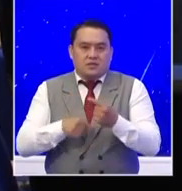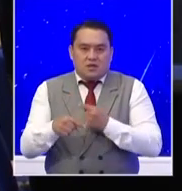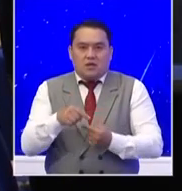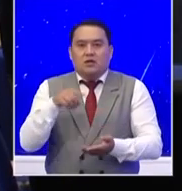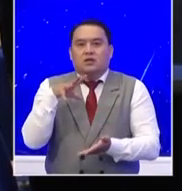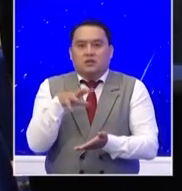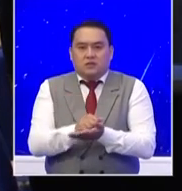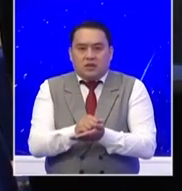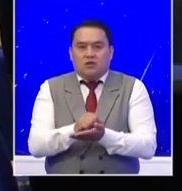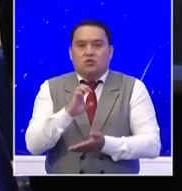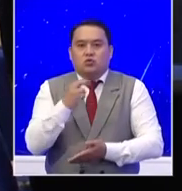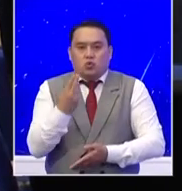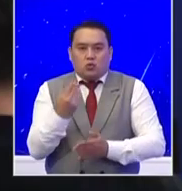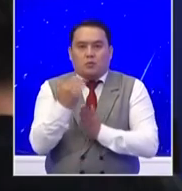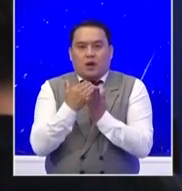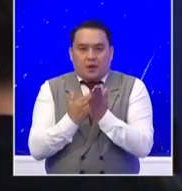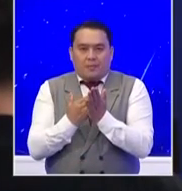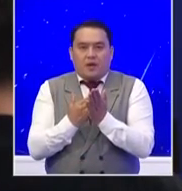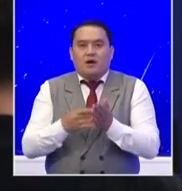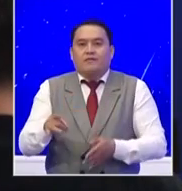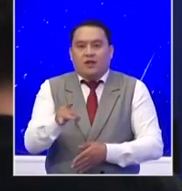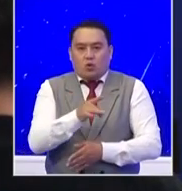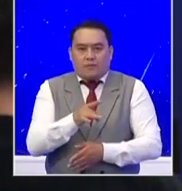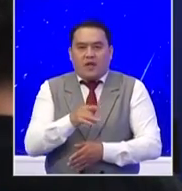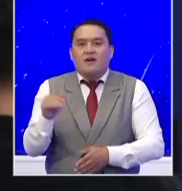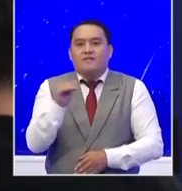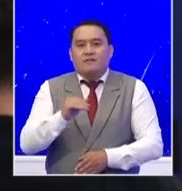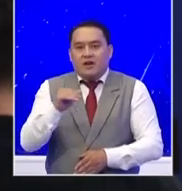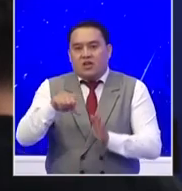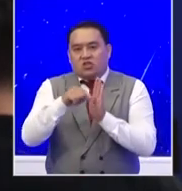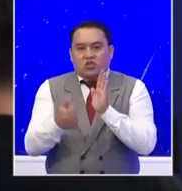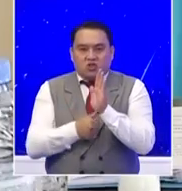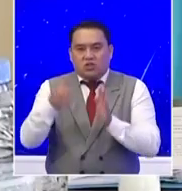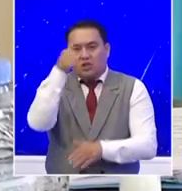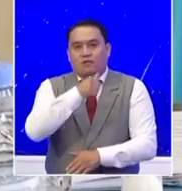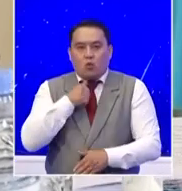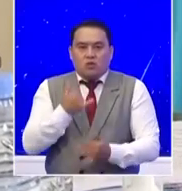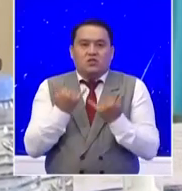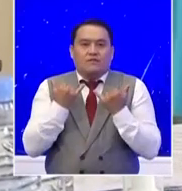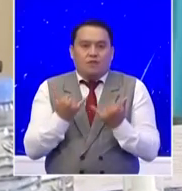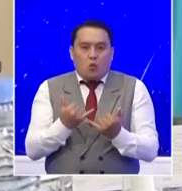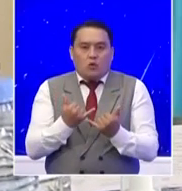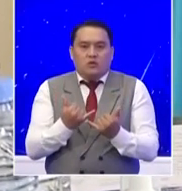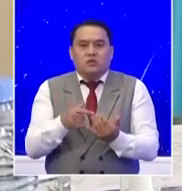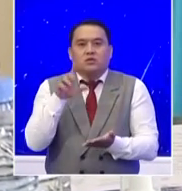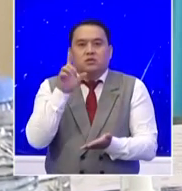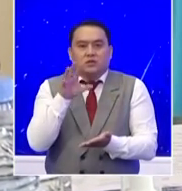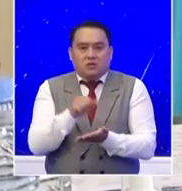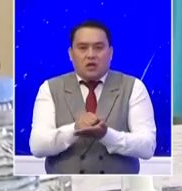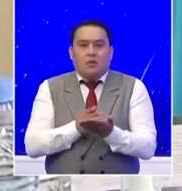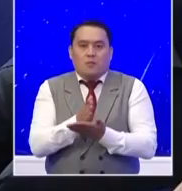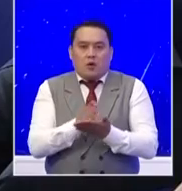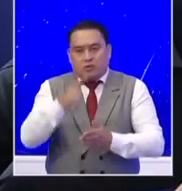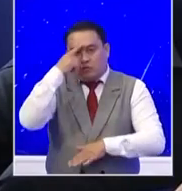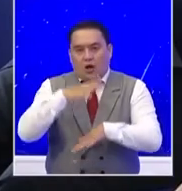бизнеса, координации занятости и социальных программ того же региона. С февраля 2016 года по настоящее время занимал